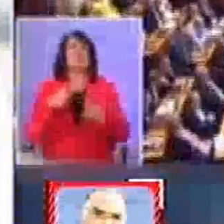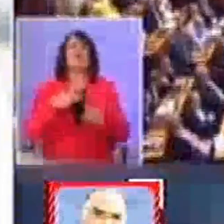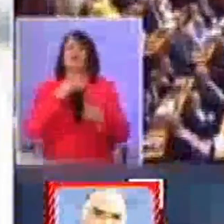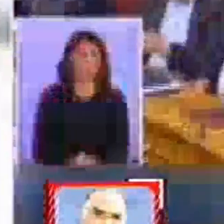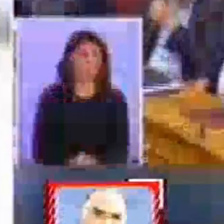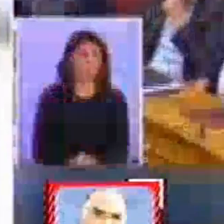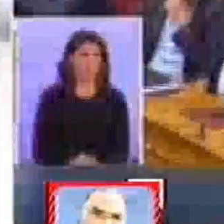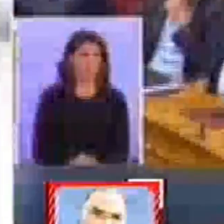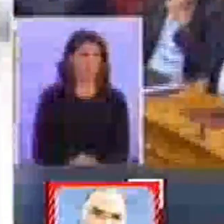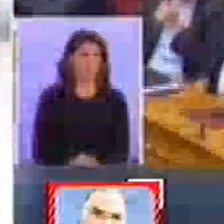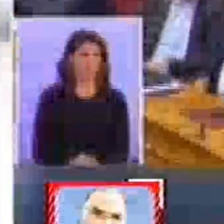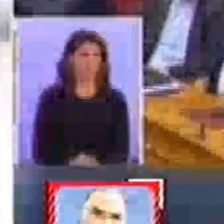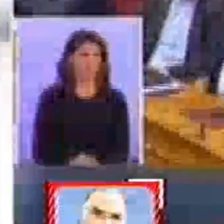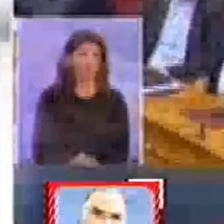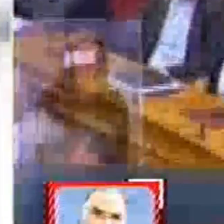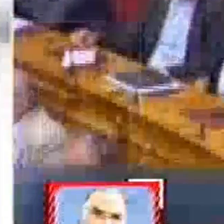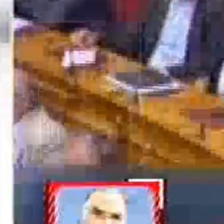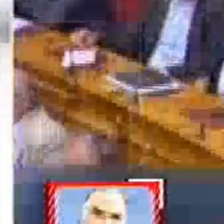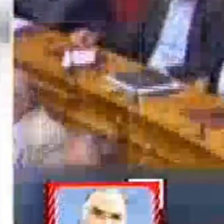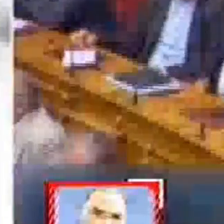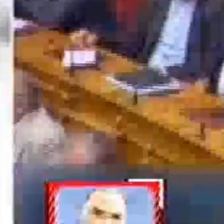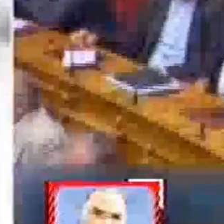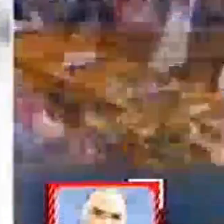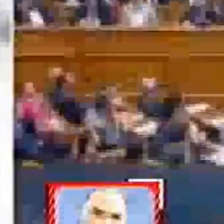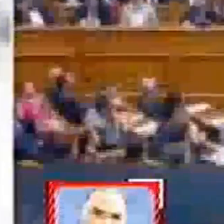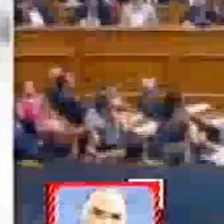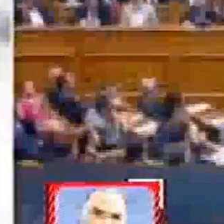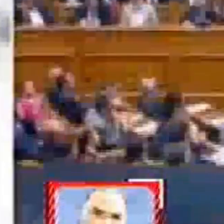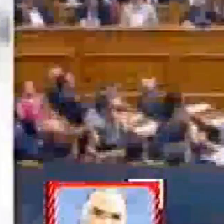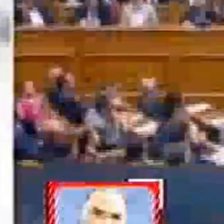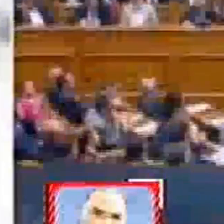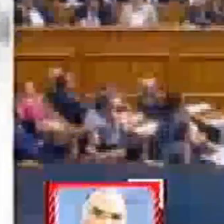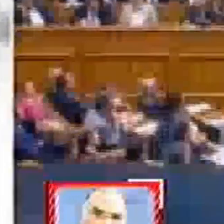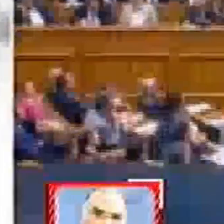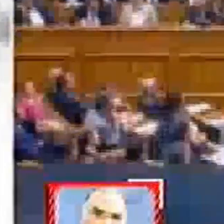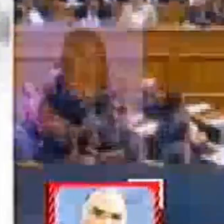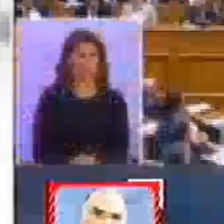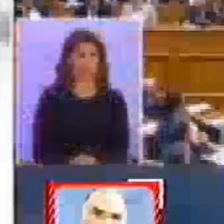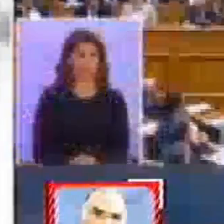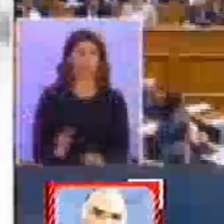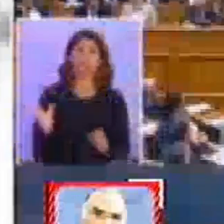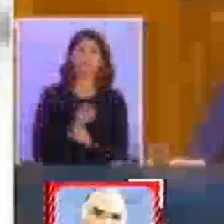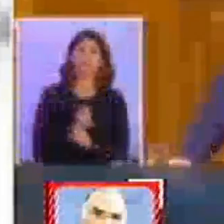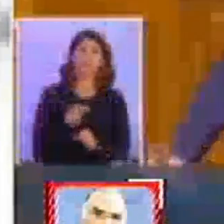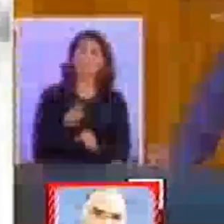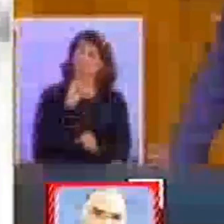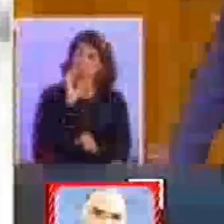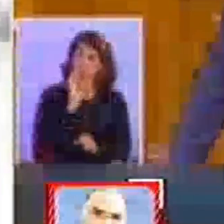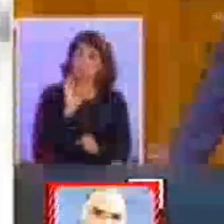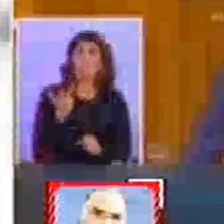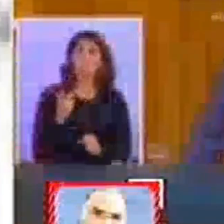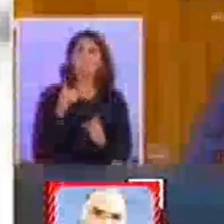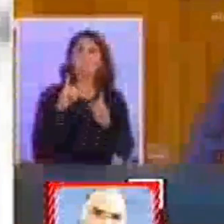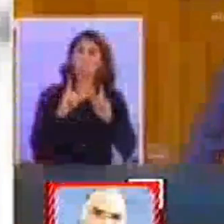είναι κατά των προνομίων και ζητούμε να σταματήσουν οι μετακλητοί, να σταματήσουν οι αποσπασμένοι. Ναι, εσείς το έχετε ζητήσει